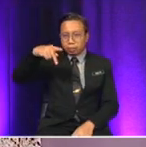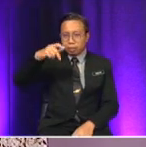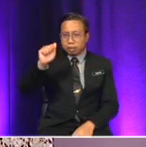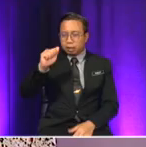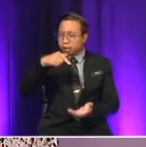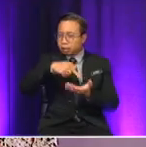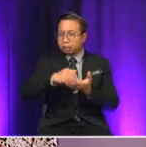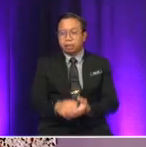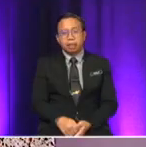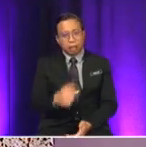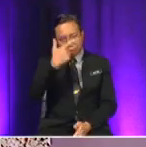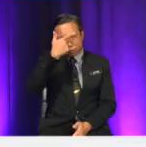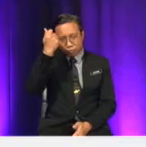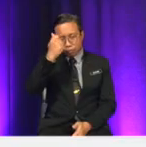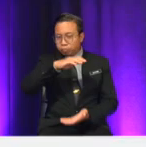ini kerana